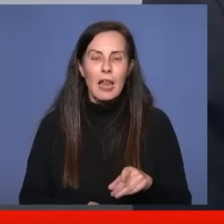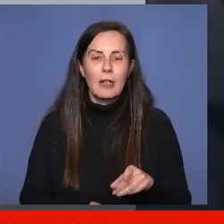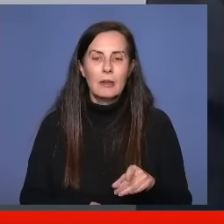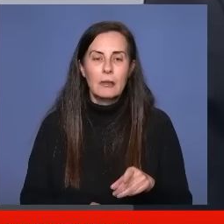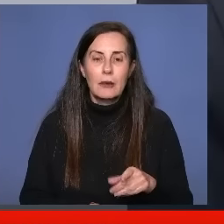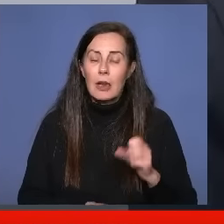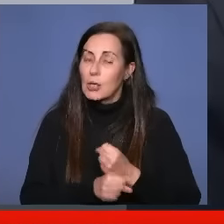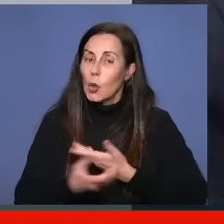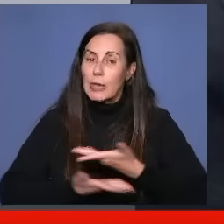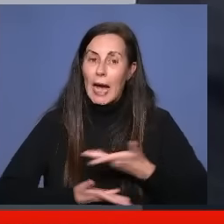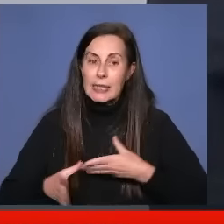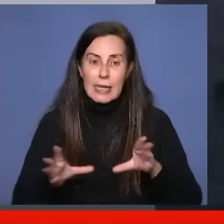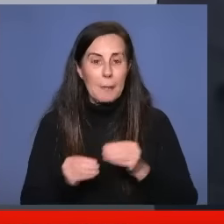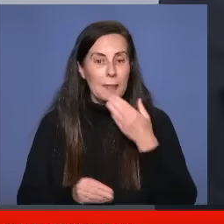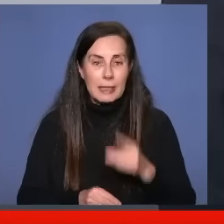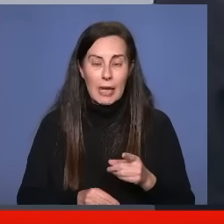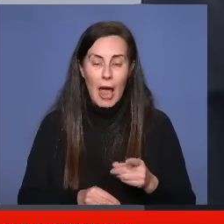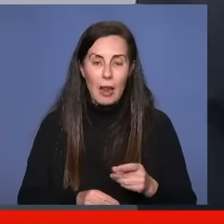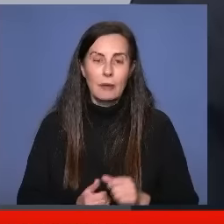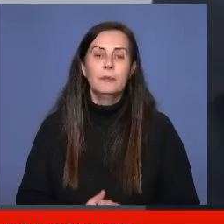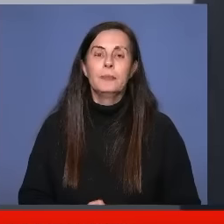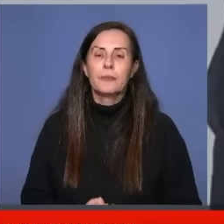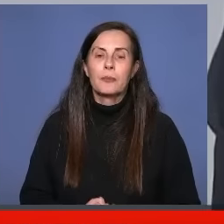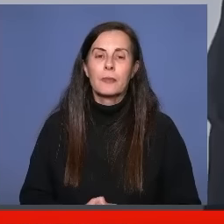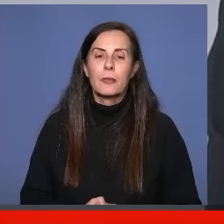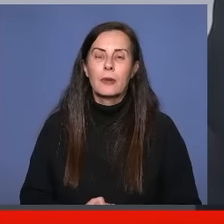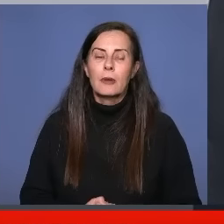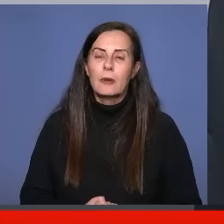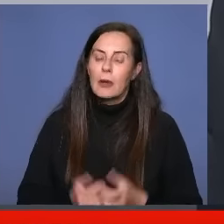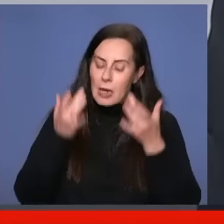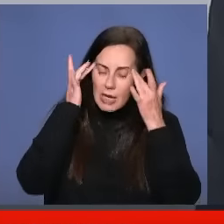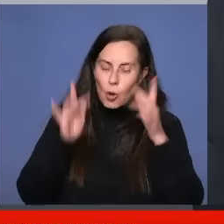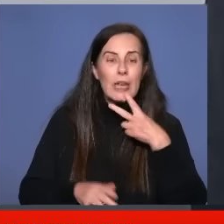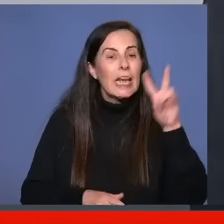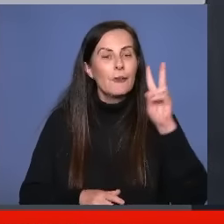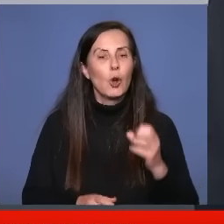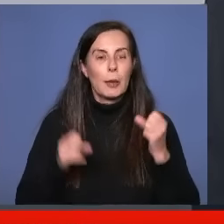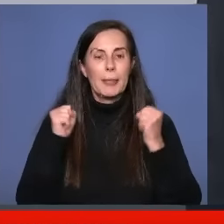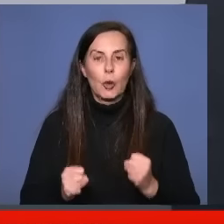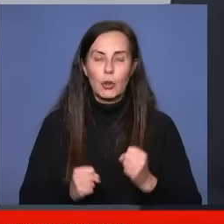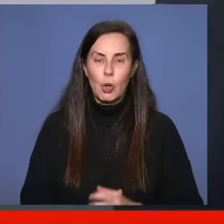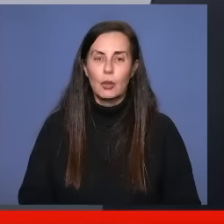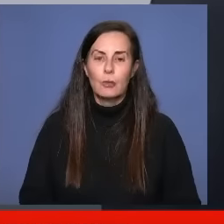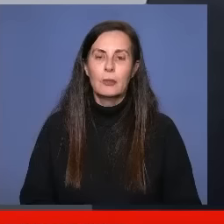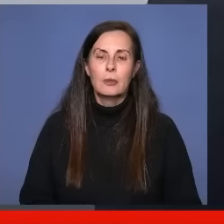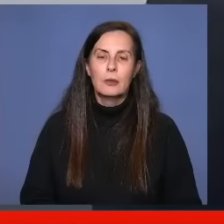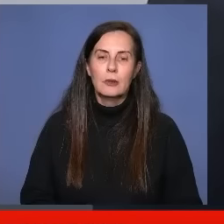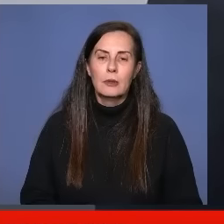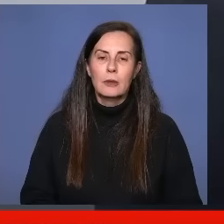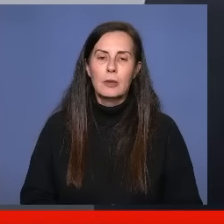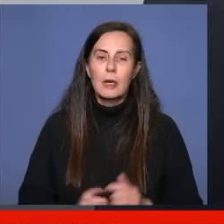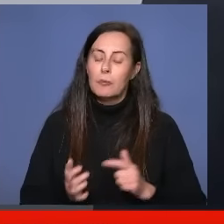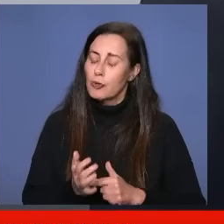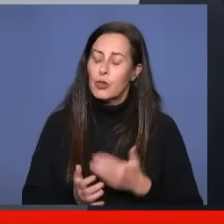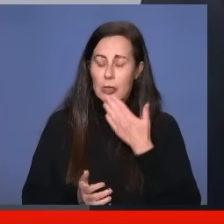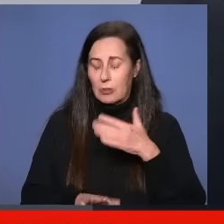normalize relations if they haven't already done so, to provide security assurances and commitments so that Israel can